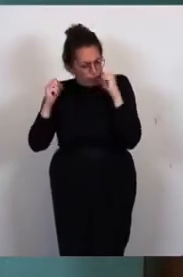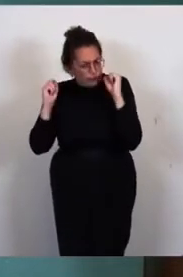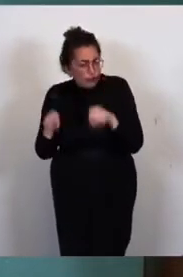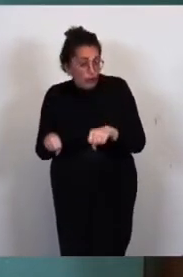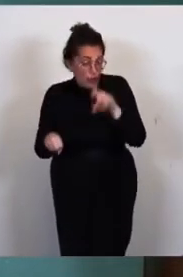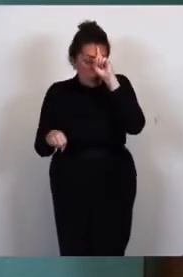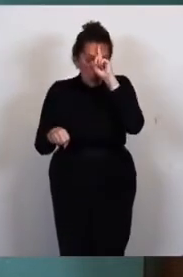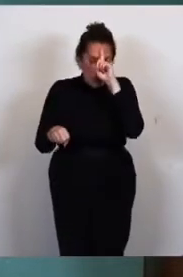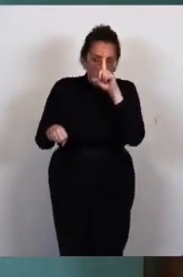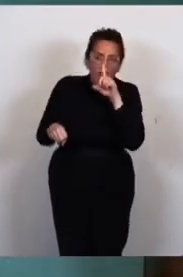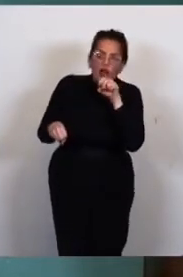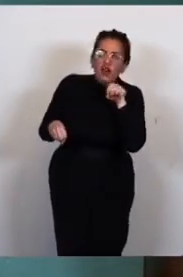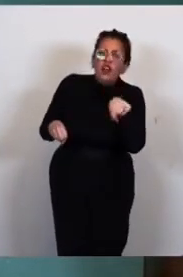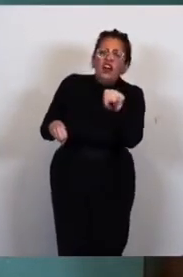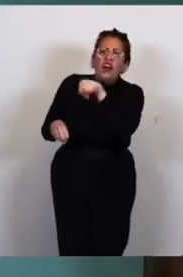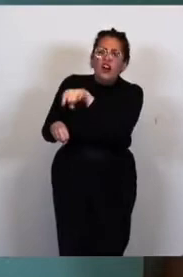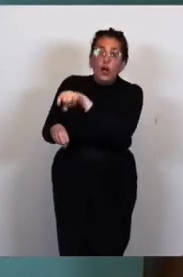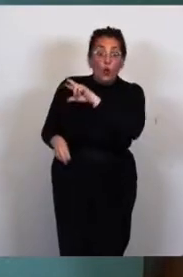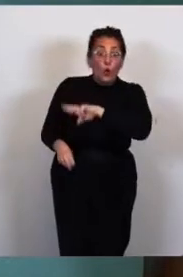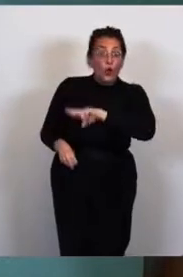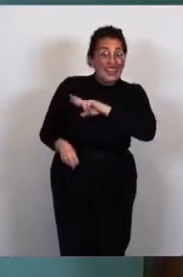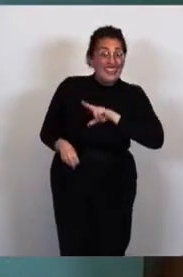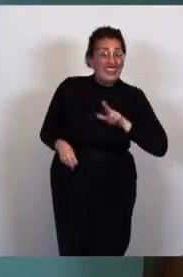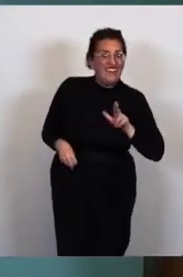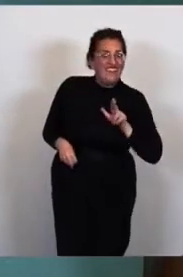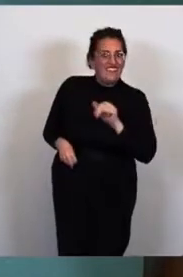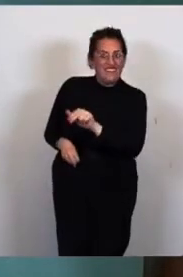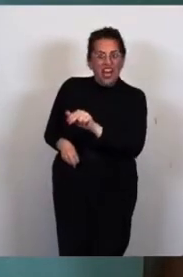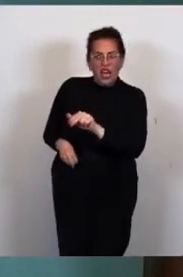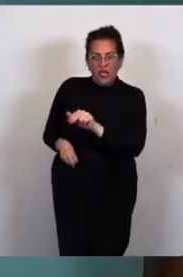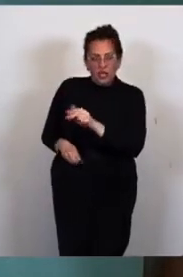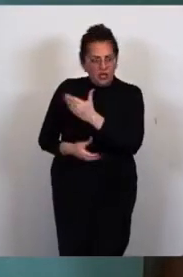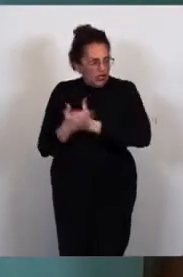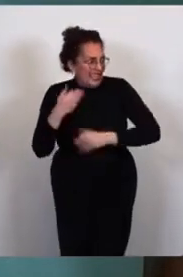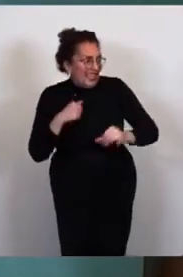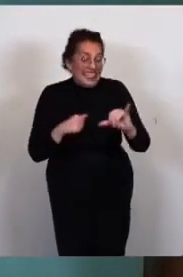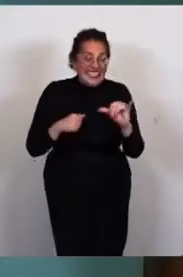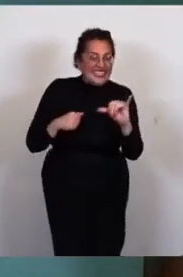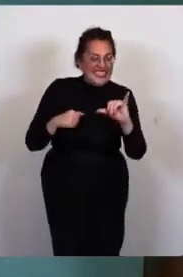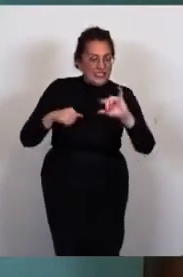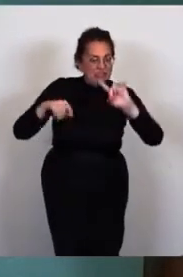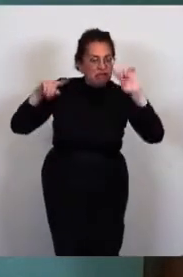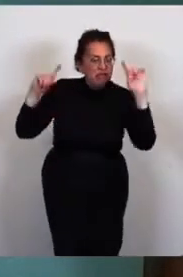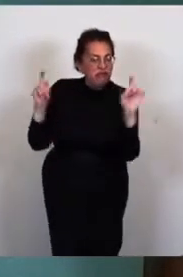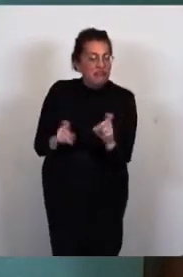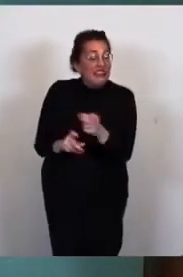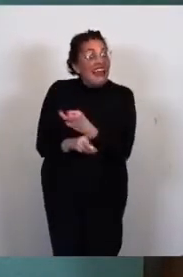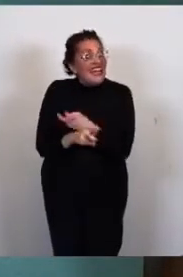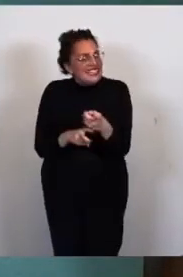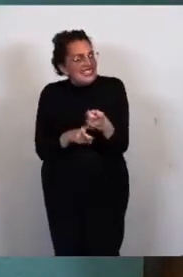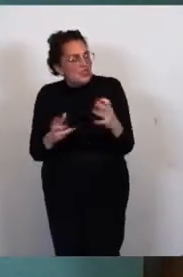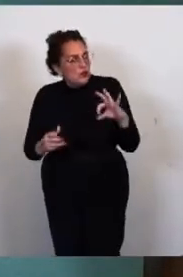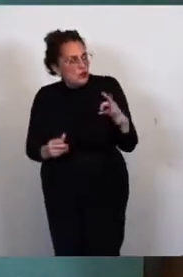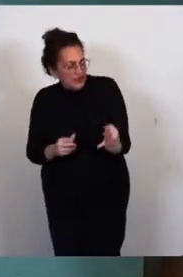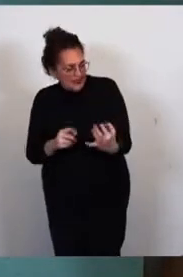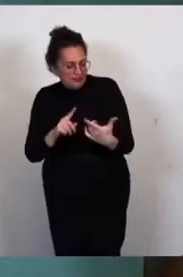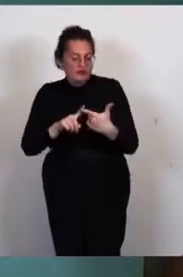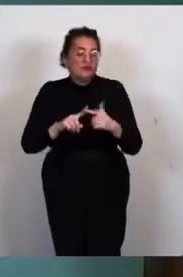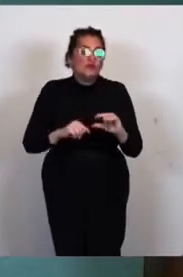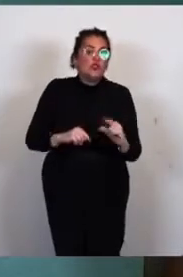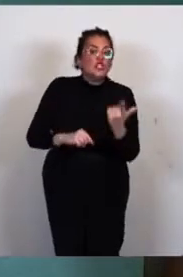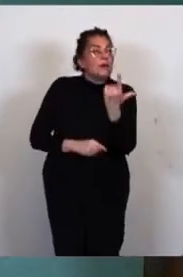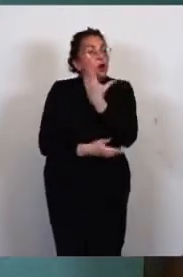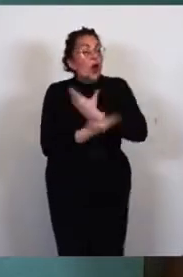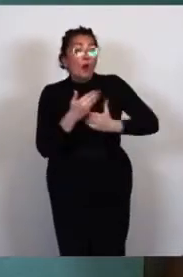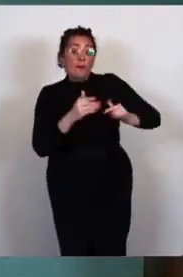de cette population et donc des départs en retraite, et donc une offre qui diminue. Une offre qui n'est pas compensée parce que l'accès au logement est tellement compliqué